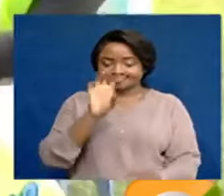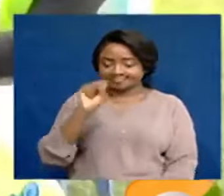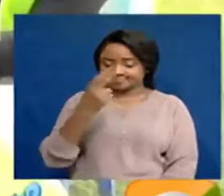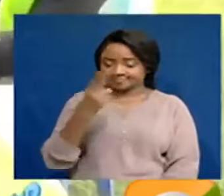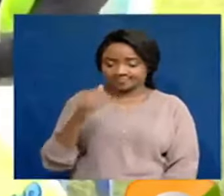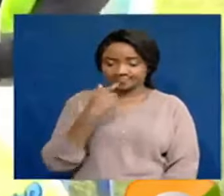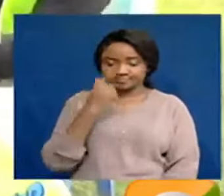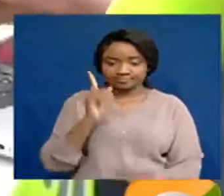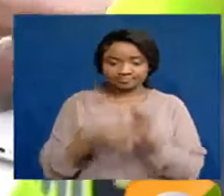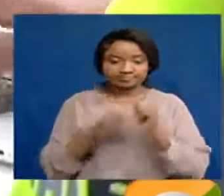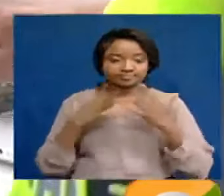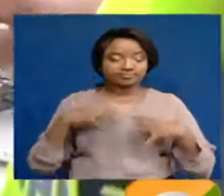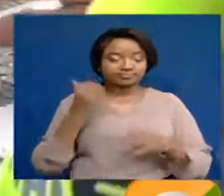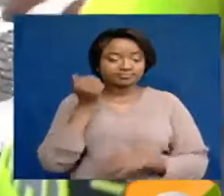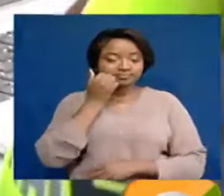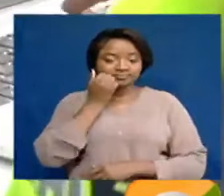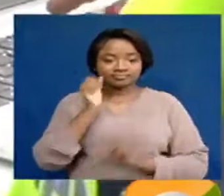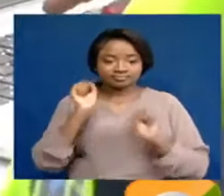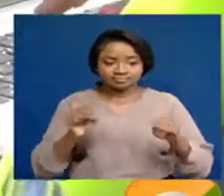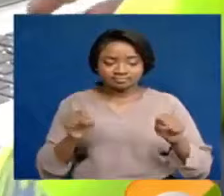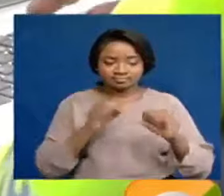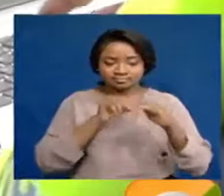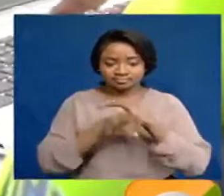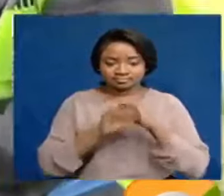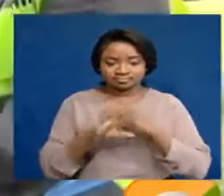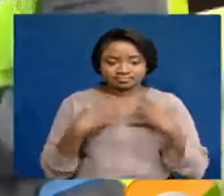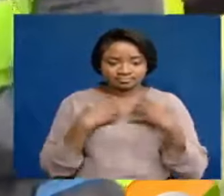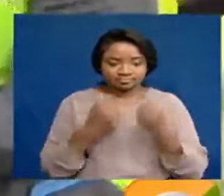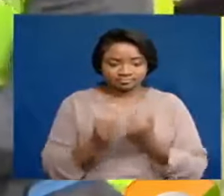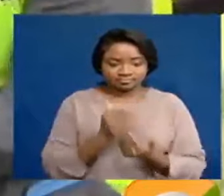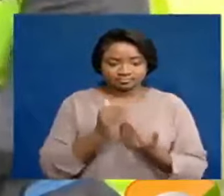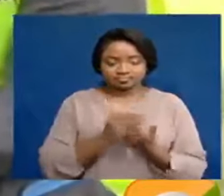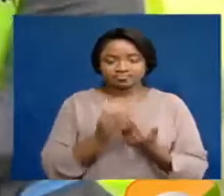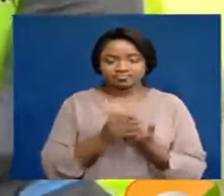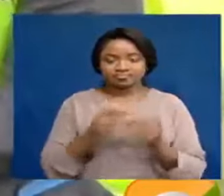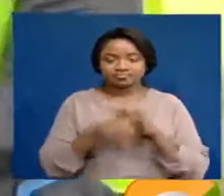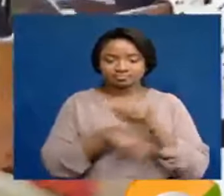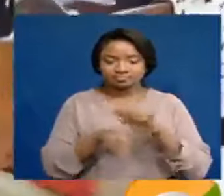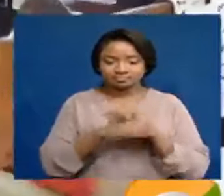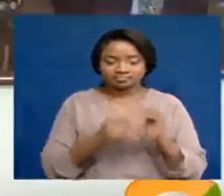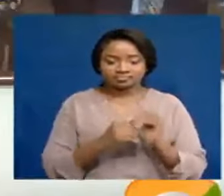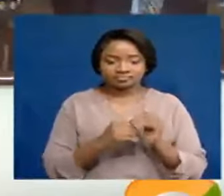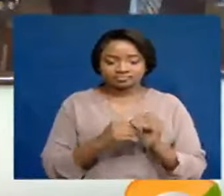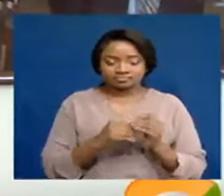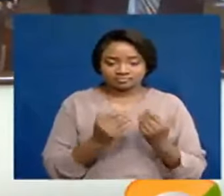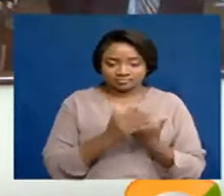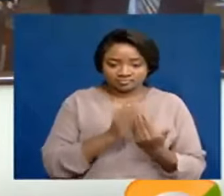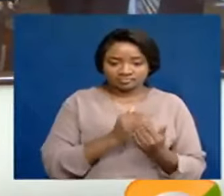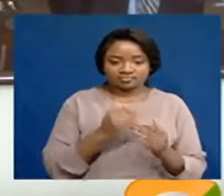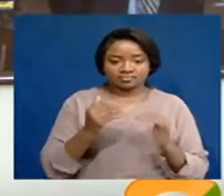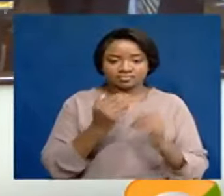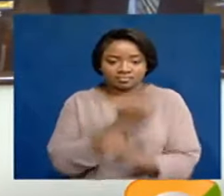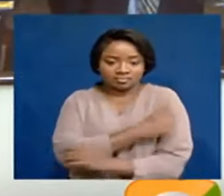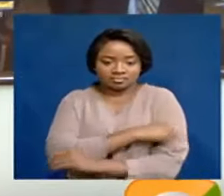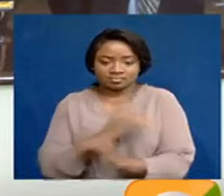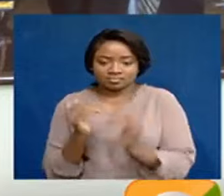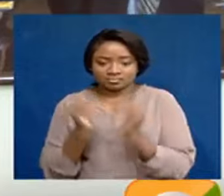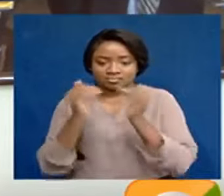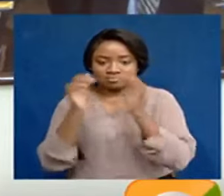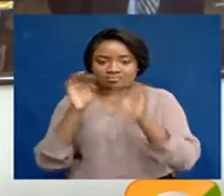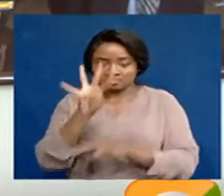wagonjwa wataweza kupata huduma za afya ya msingi katika hospitali za ngazi ya 4 zilizochaguliwa katika maeneo tofauti